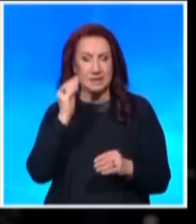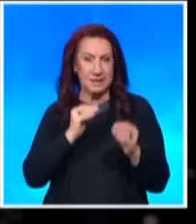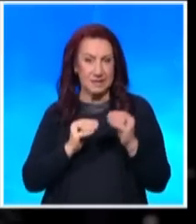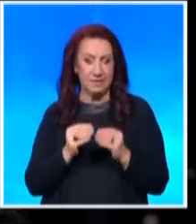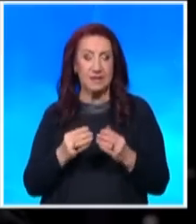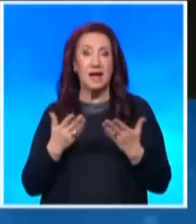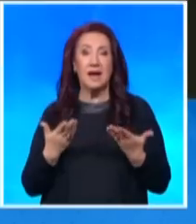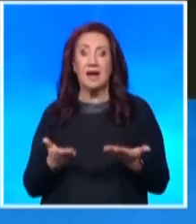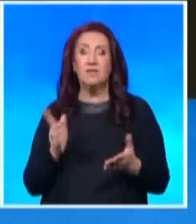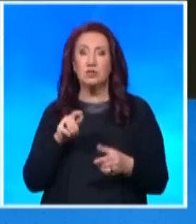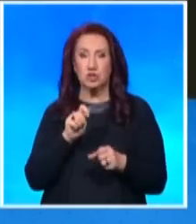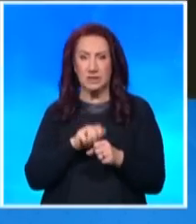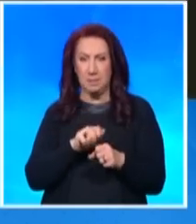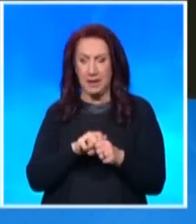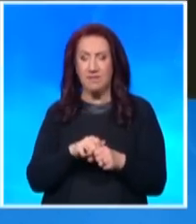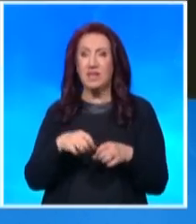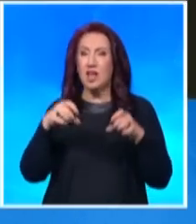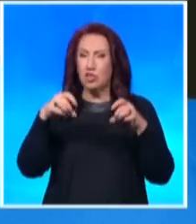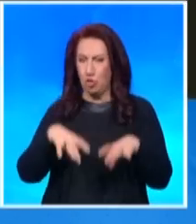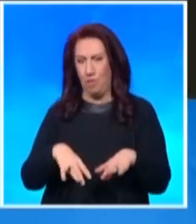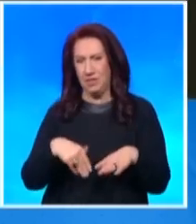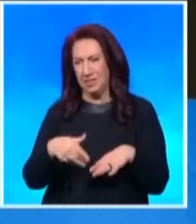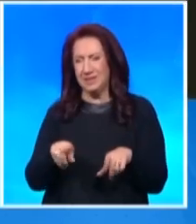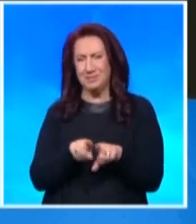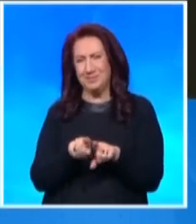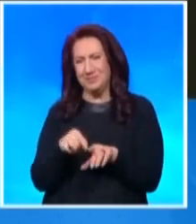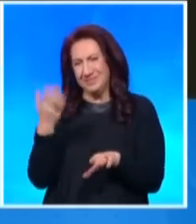новата стара власт? Ще ни каже сега Румен Скрински.